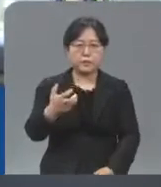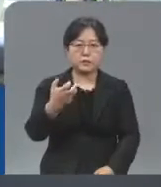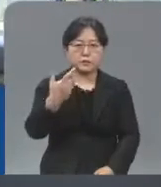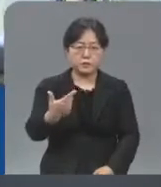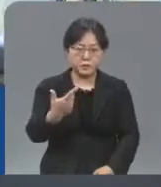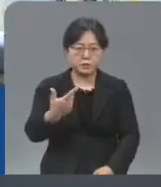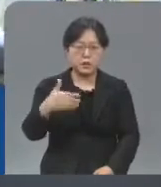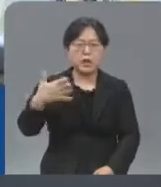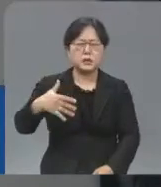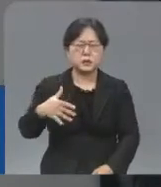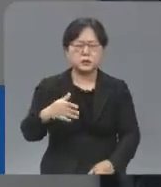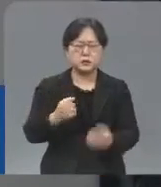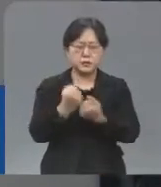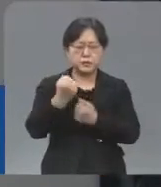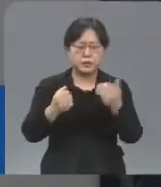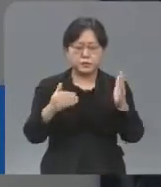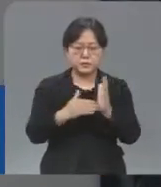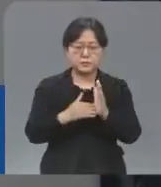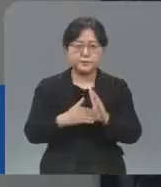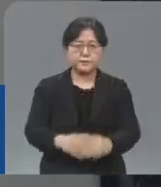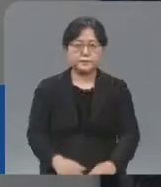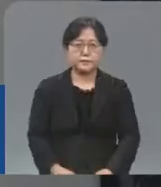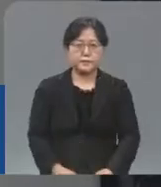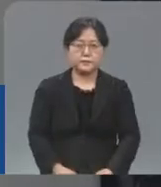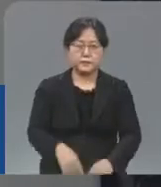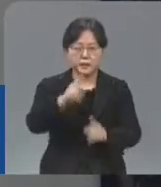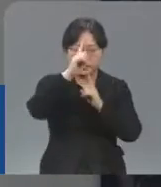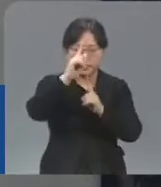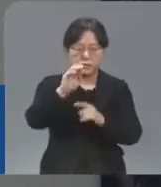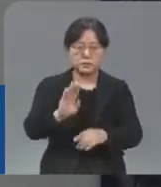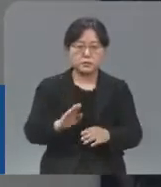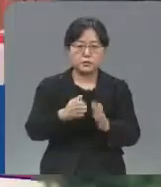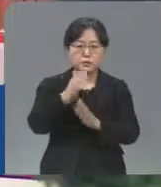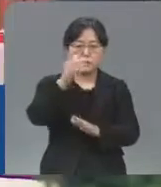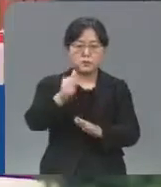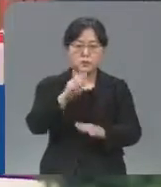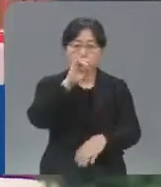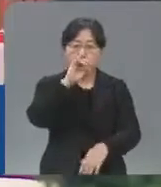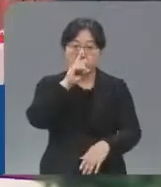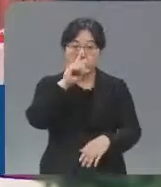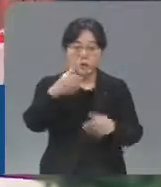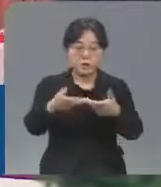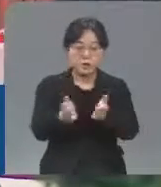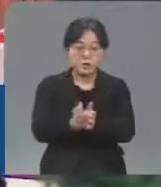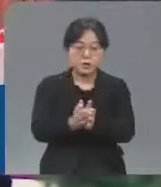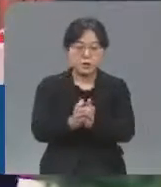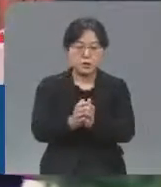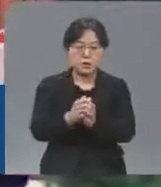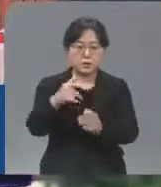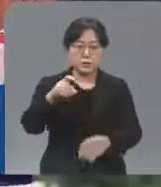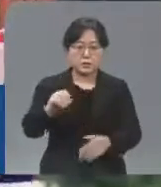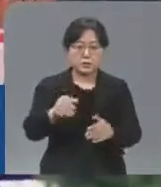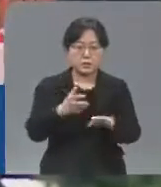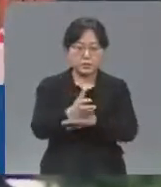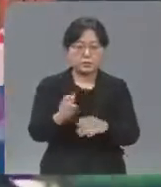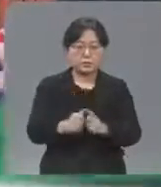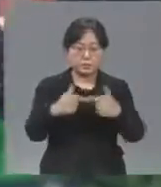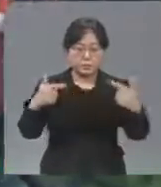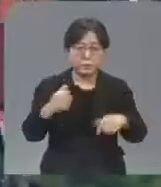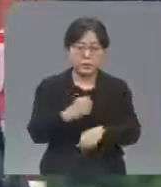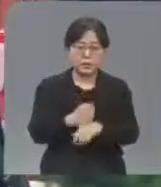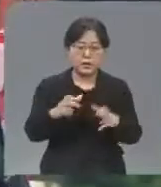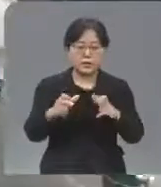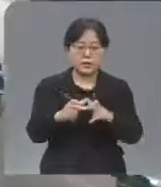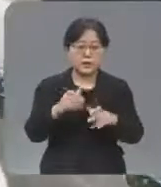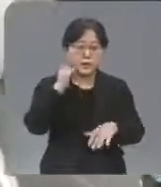186대에 미치지 못하고 있다고 밝혔습니다. 이에 대해 이용섭 시장은 중앙부처와 협의해서 저상버스를 확대하고